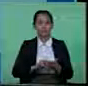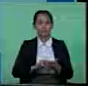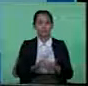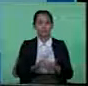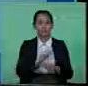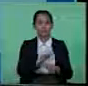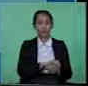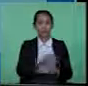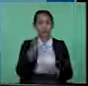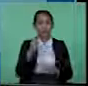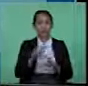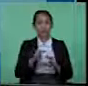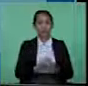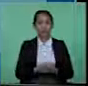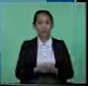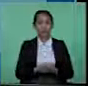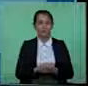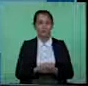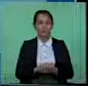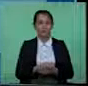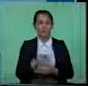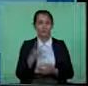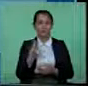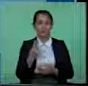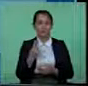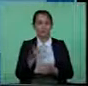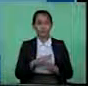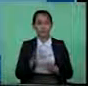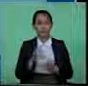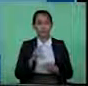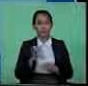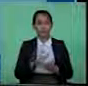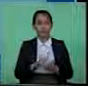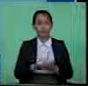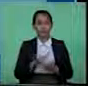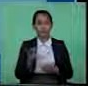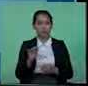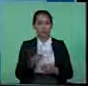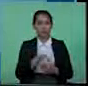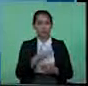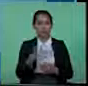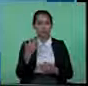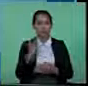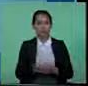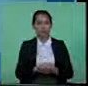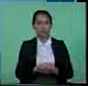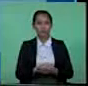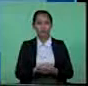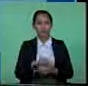metr kvadratga teng bo'ladi. Ikkinchi ishda esa 1800 ni 5 ga bo'lamiz.